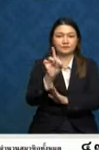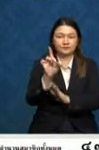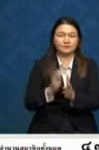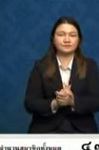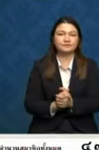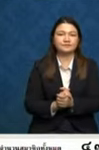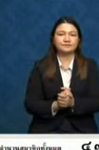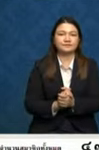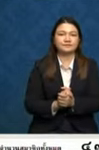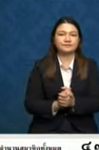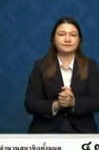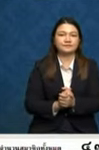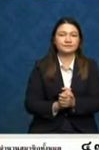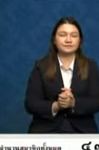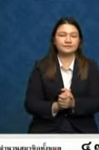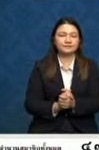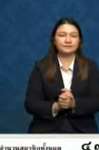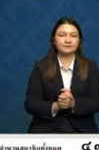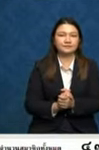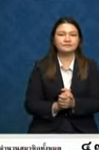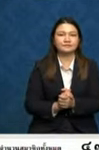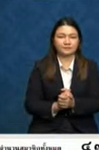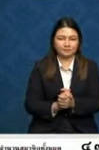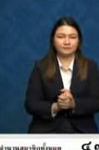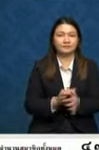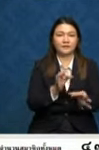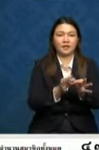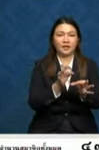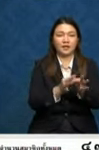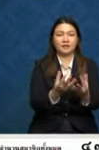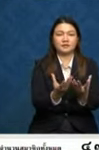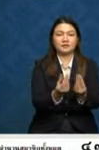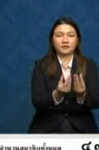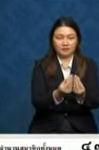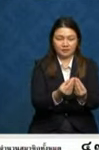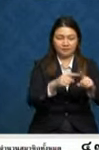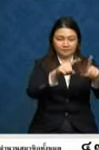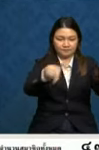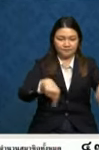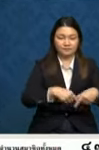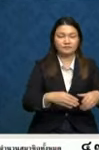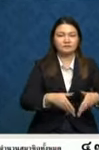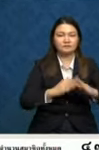ของการจัดตั้งธนาคารที่ดินครับวงเงิน